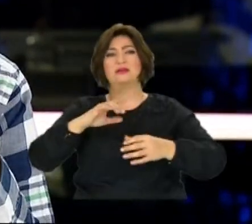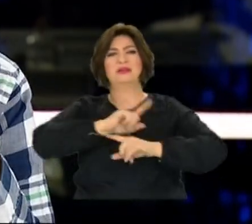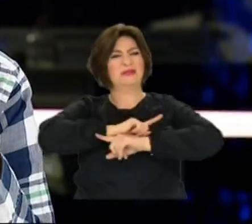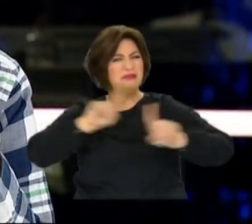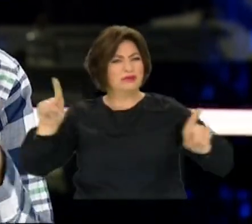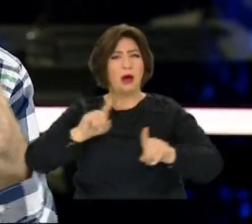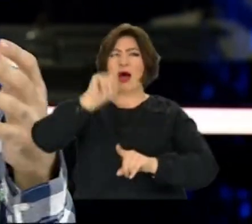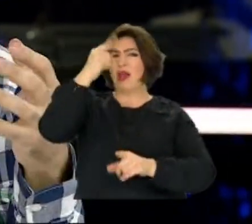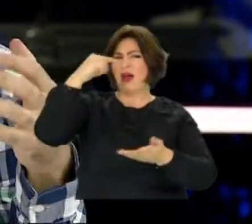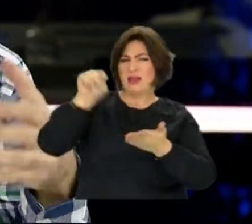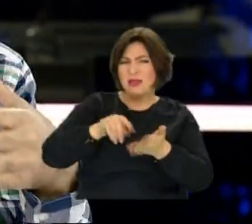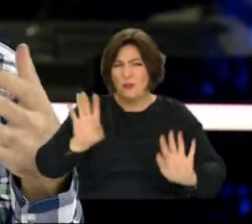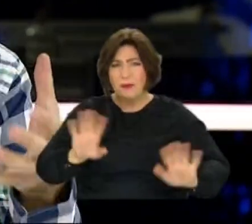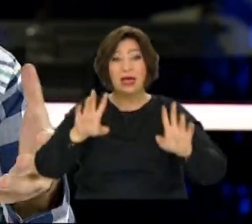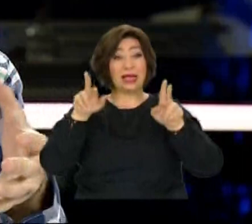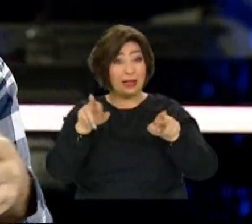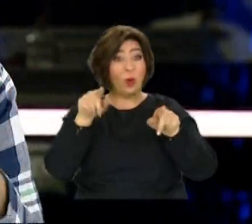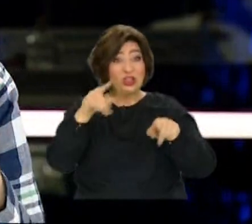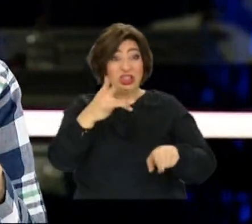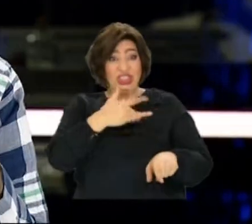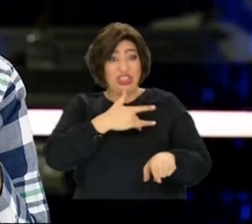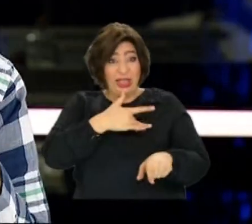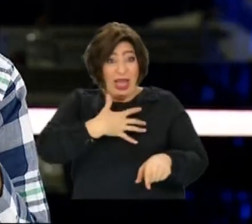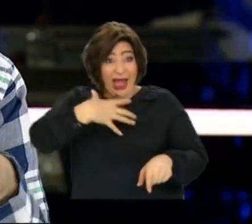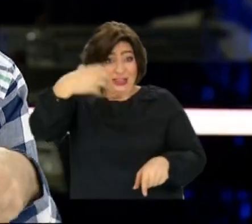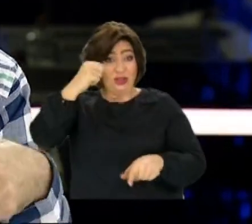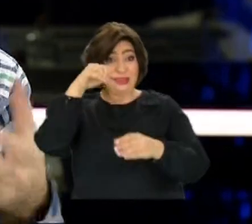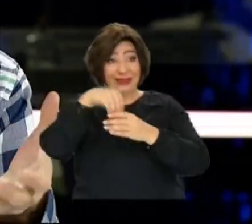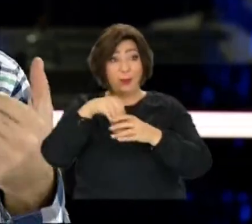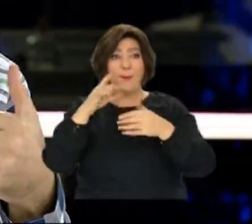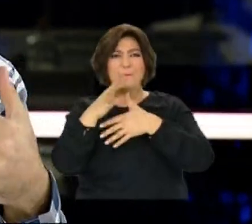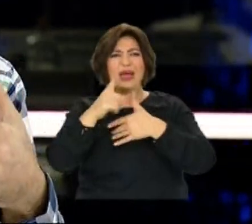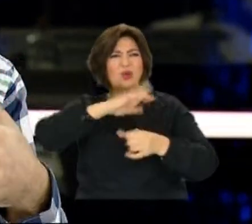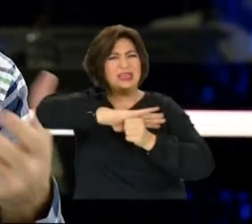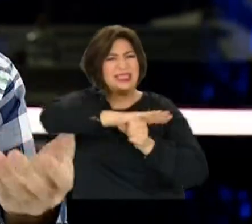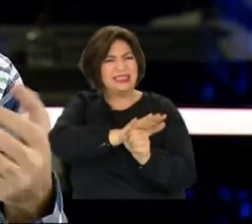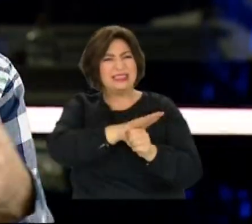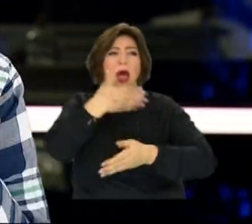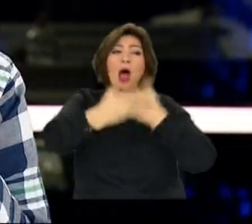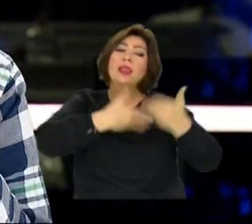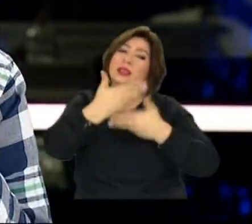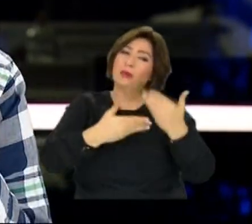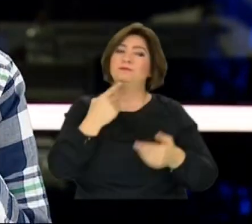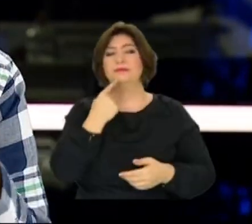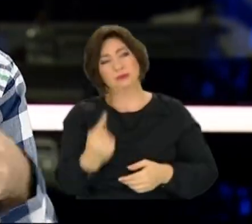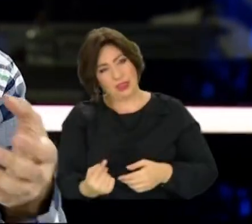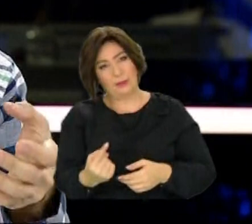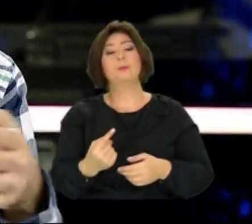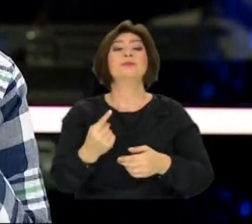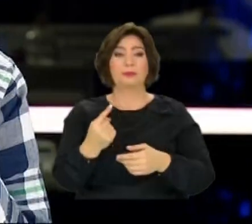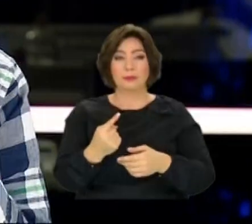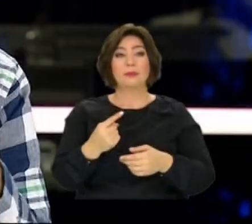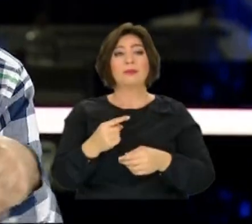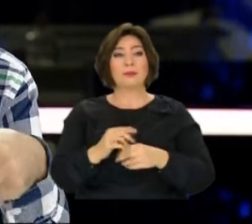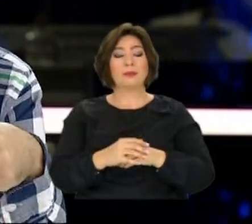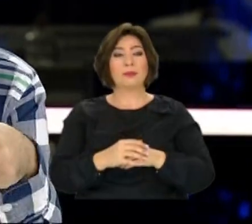yapmaları sebebiyle canlarının alındığı esnada meleklerin onlara kötü muamele yaptığı ifade ediliyor diyelim. En azından inkarcılar